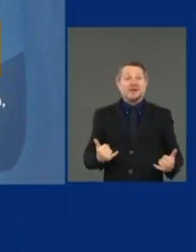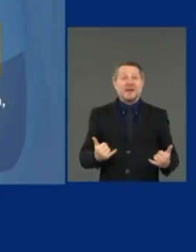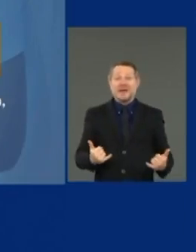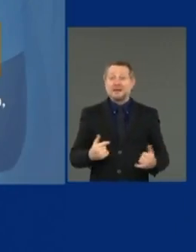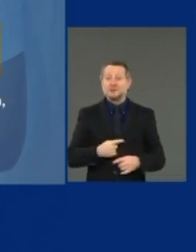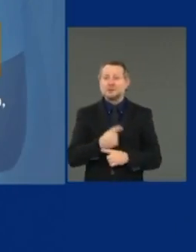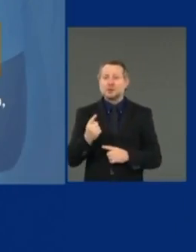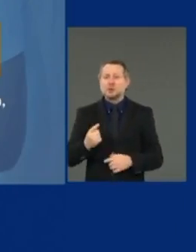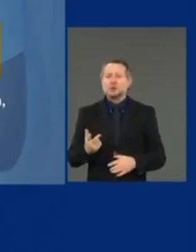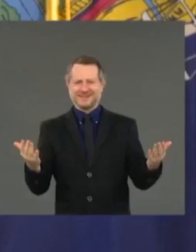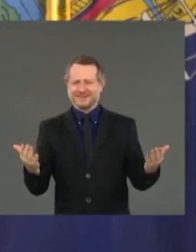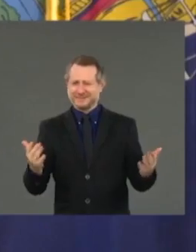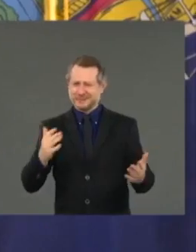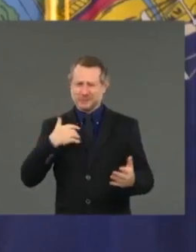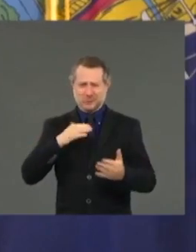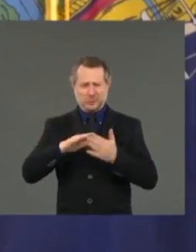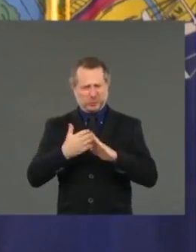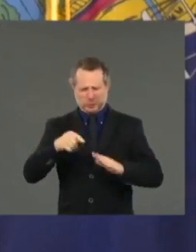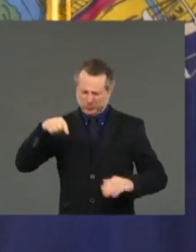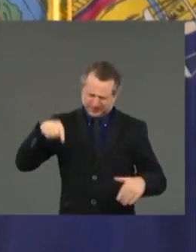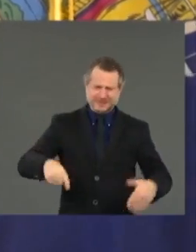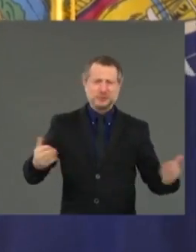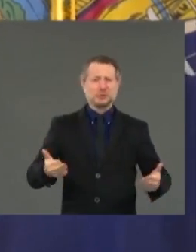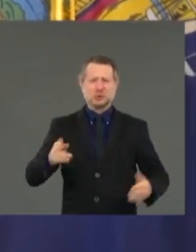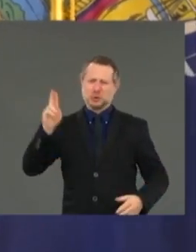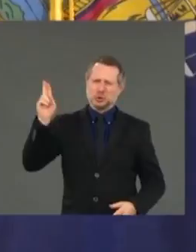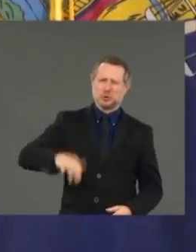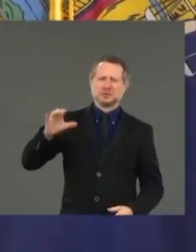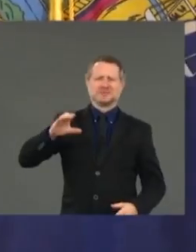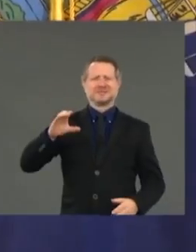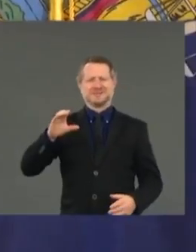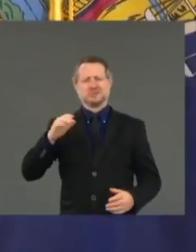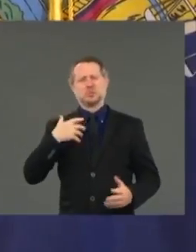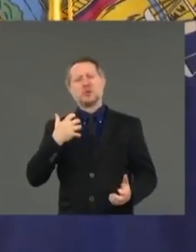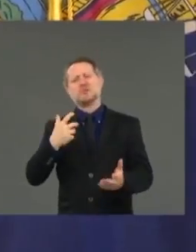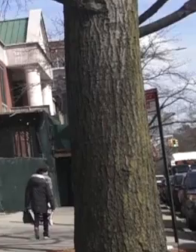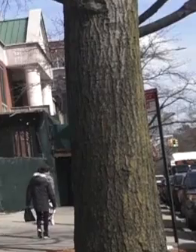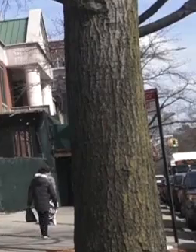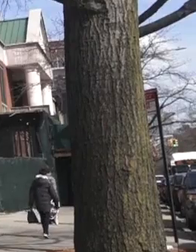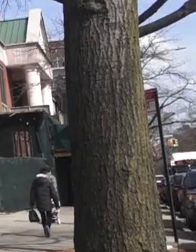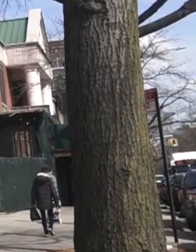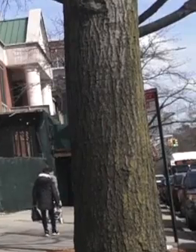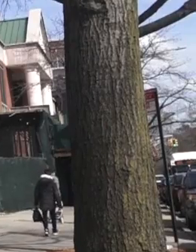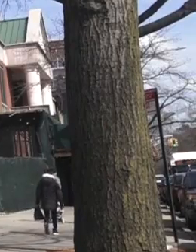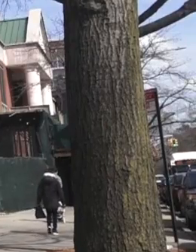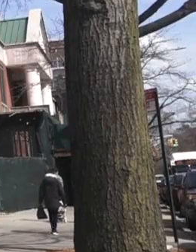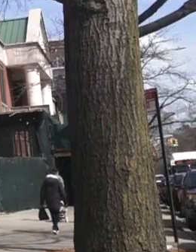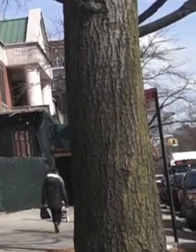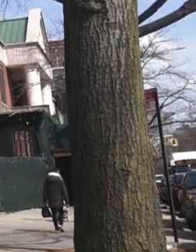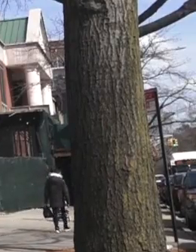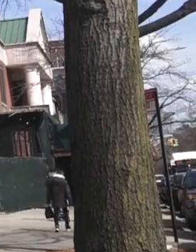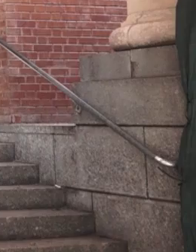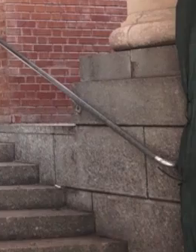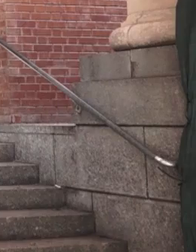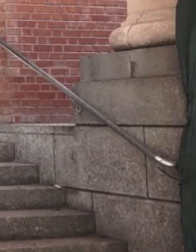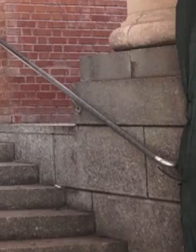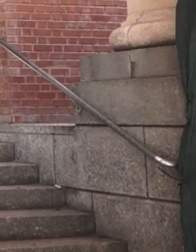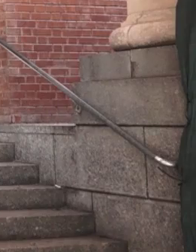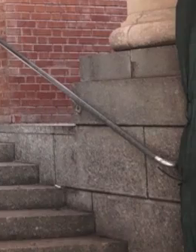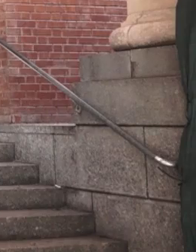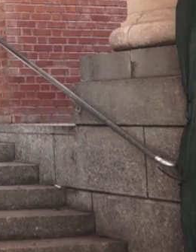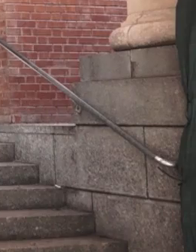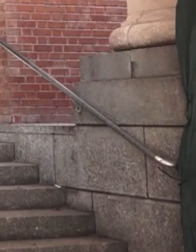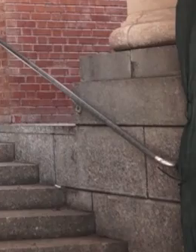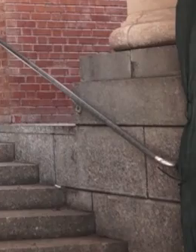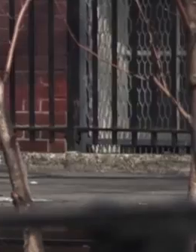个州府和特区。库莫表示，仍需要对相关疾病了解更多，而针对复学，州府会在6月推出指导方针，届